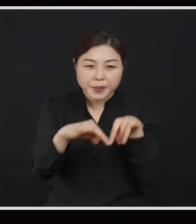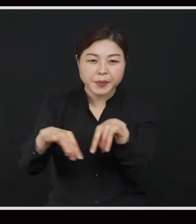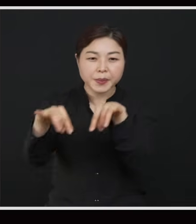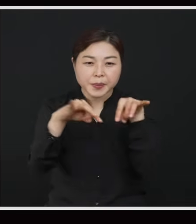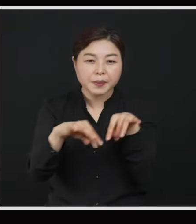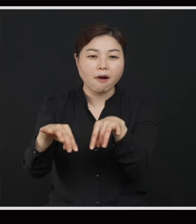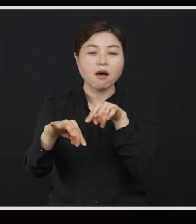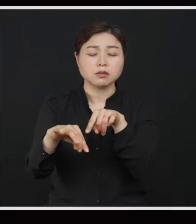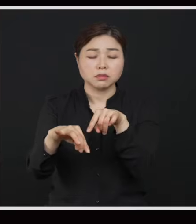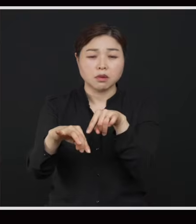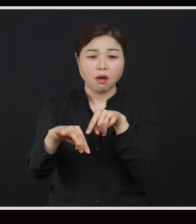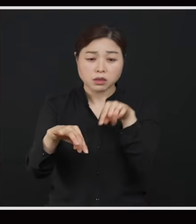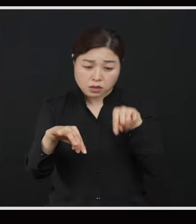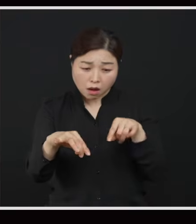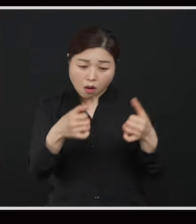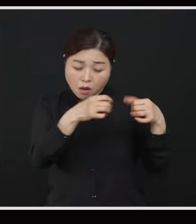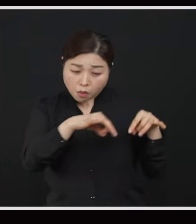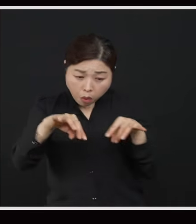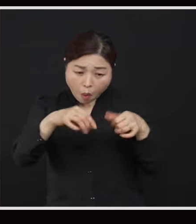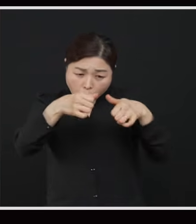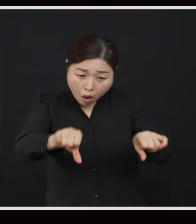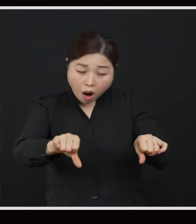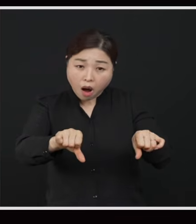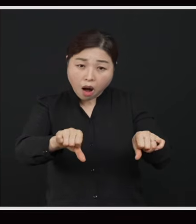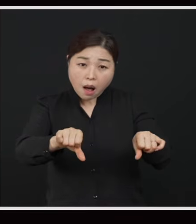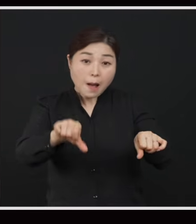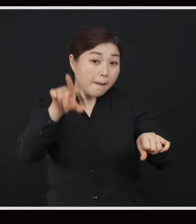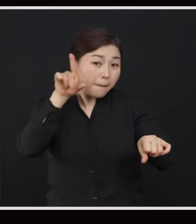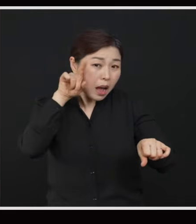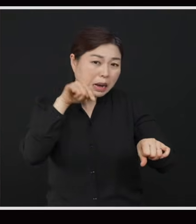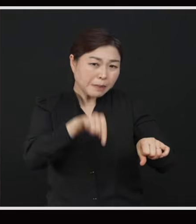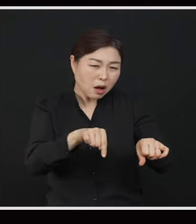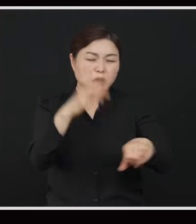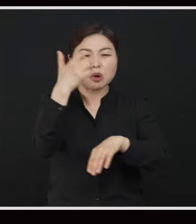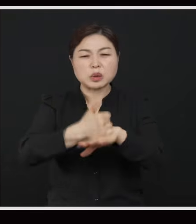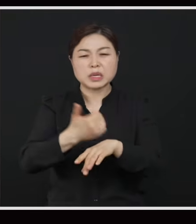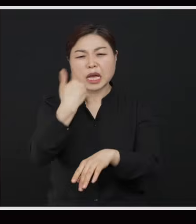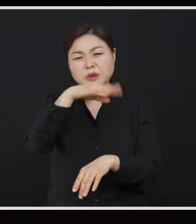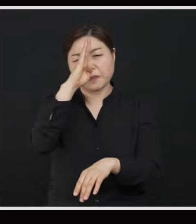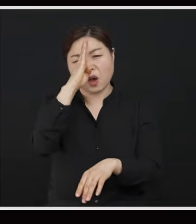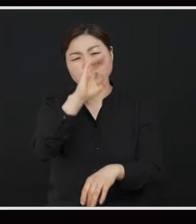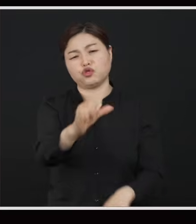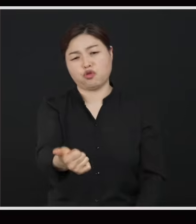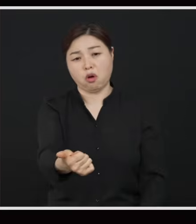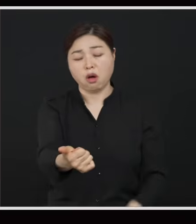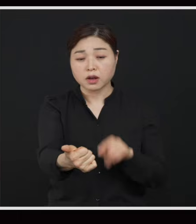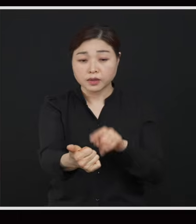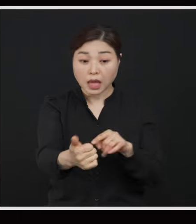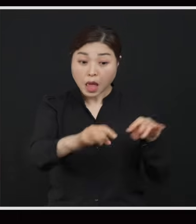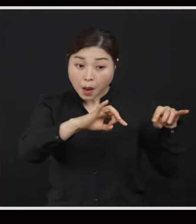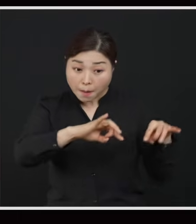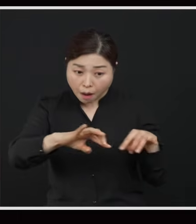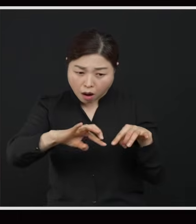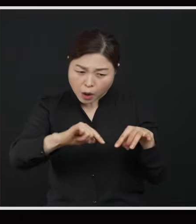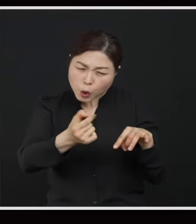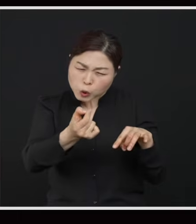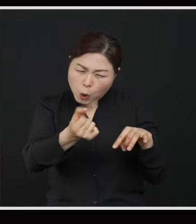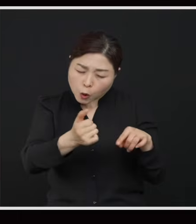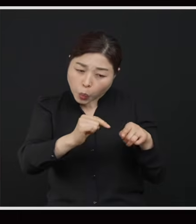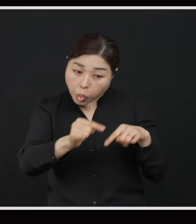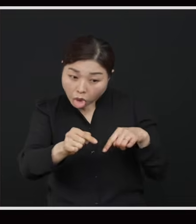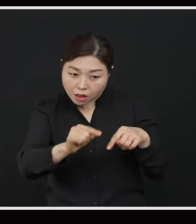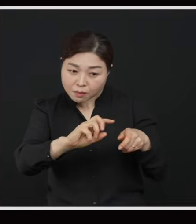근데 완전히 망가지면은 그러면은 이것들 당뇨병 걸려서 죽는데 살짝만 망가졌어요. 운이